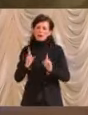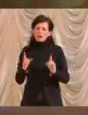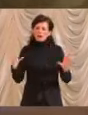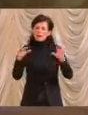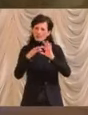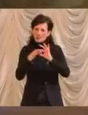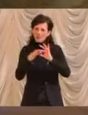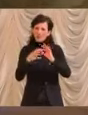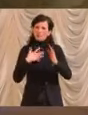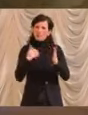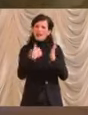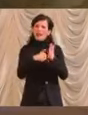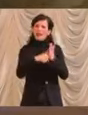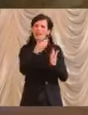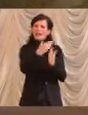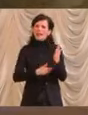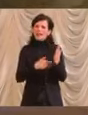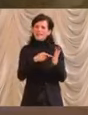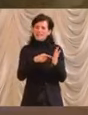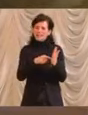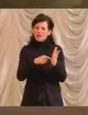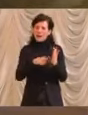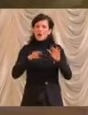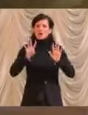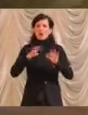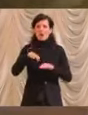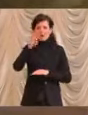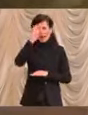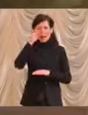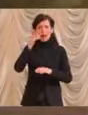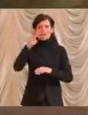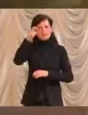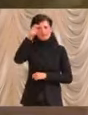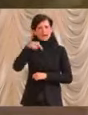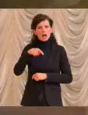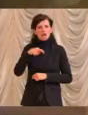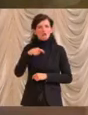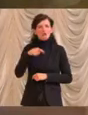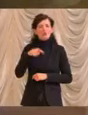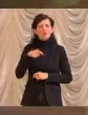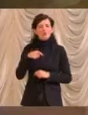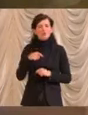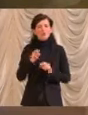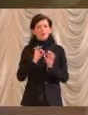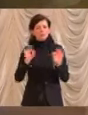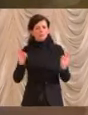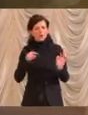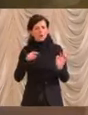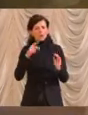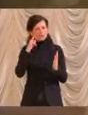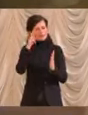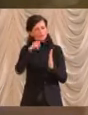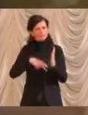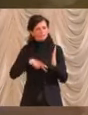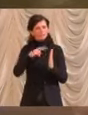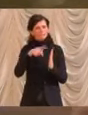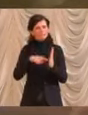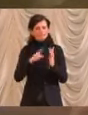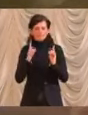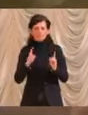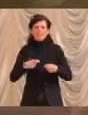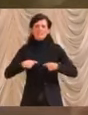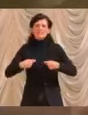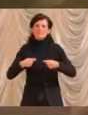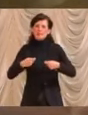9 capi di Stato e di Governo, cioè l'emissione comune di titoli per poter sostenere le spese